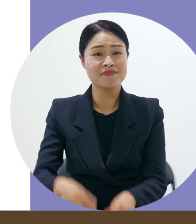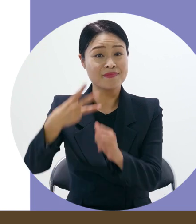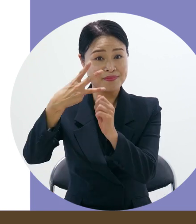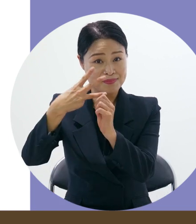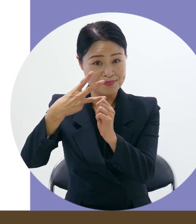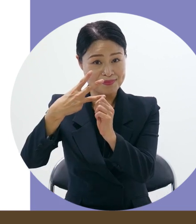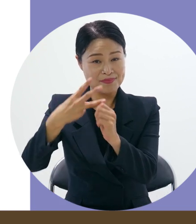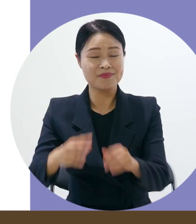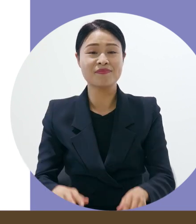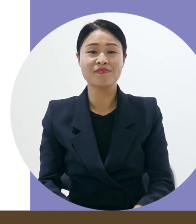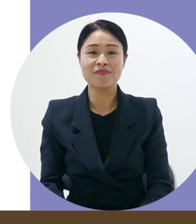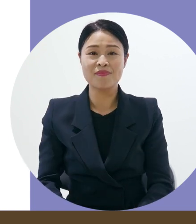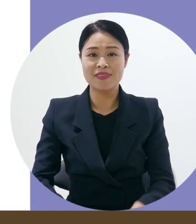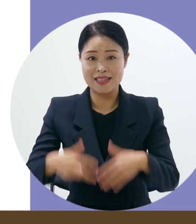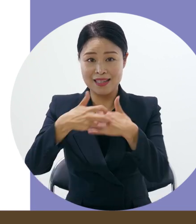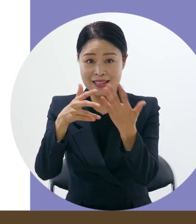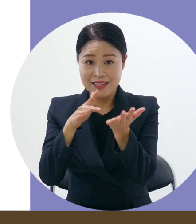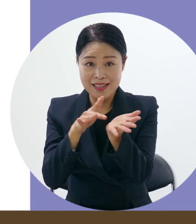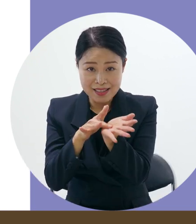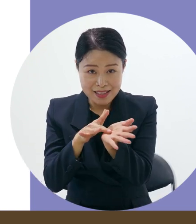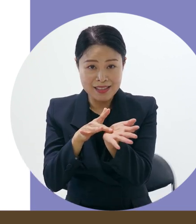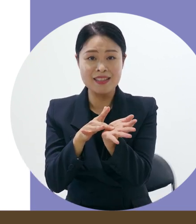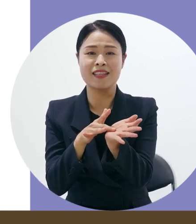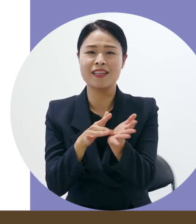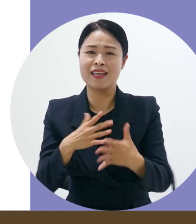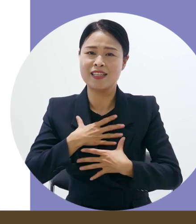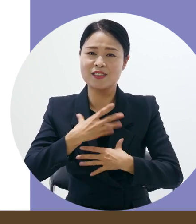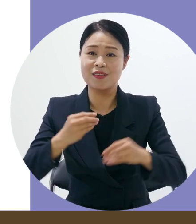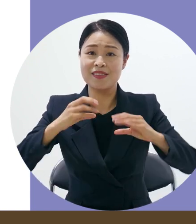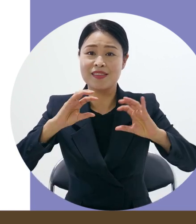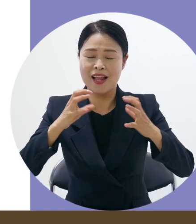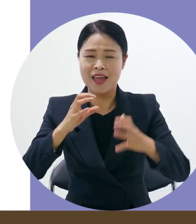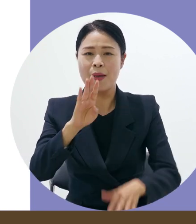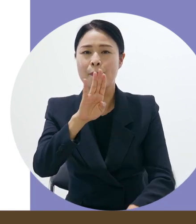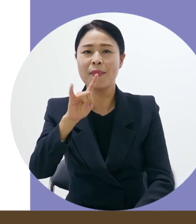세 번째, 의약품 안전나라 바로가기.